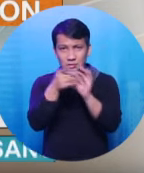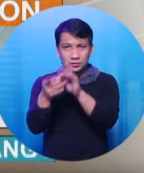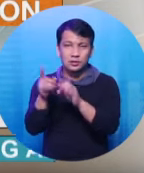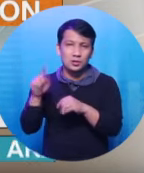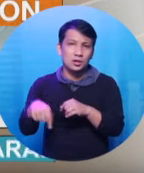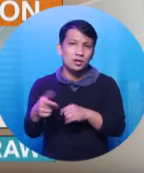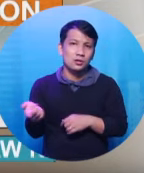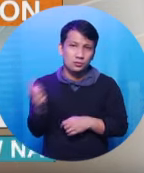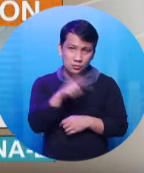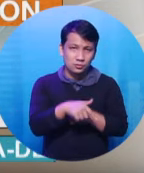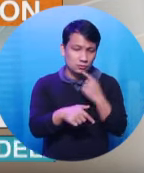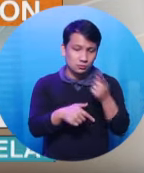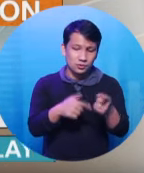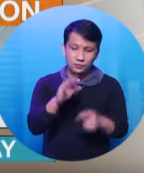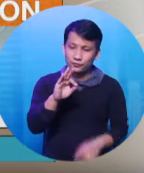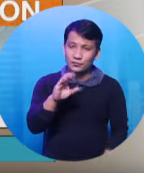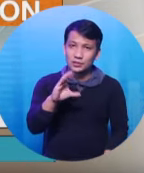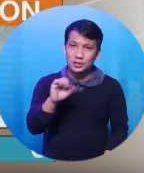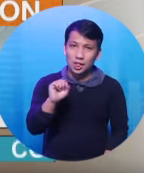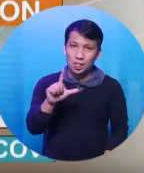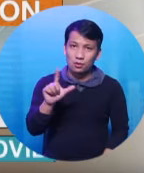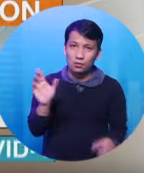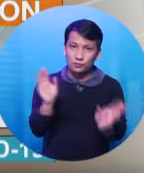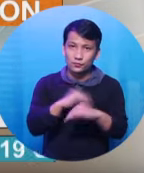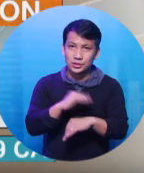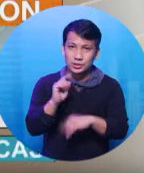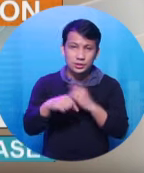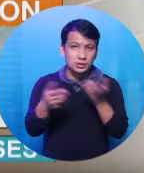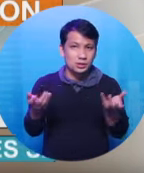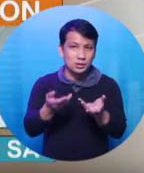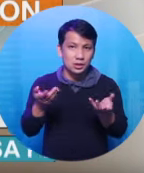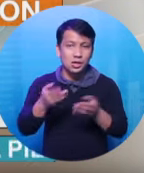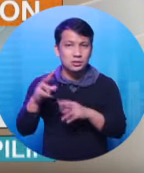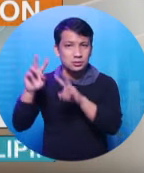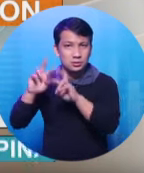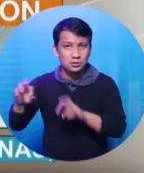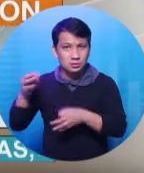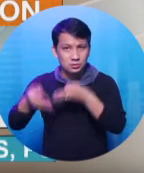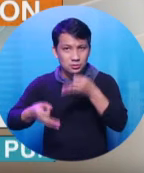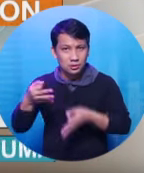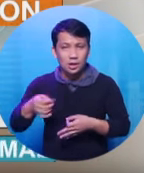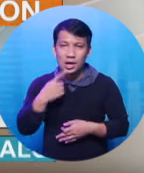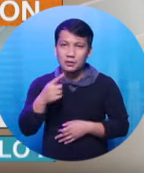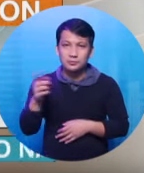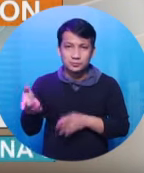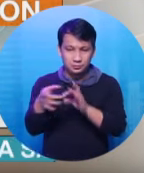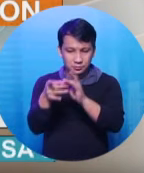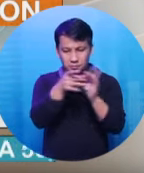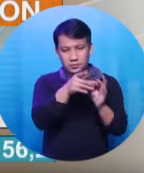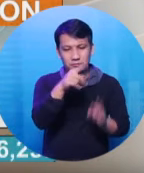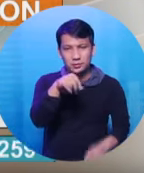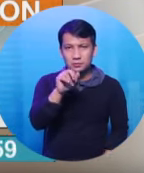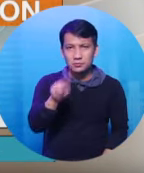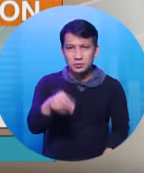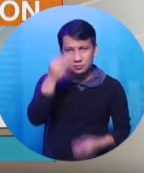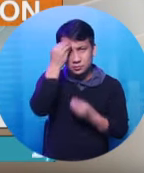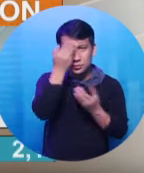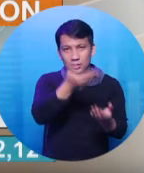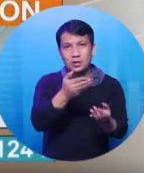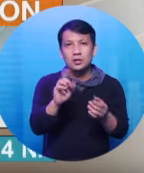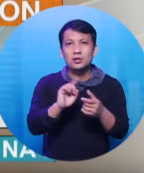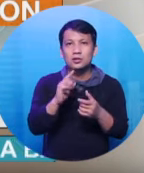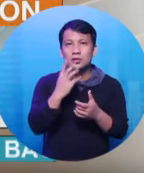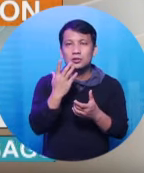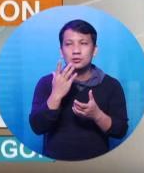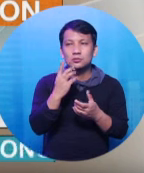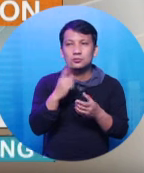sa ating fiscal's office kung saan siya in-inquest at sa ating PNP. From time to time, kapag nabalitaan po namin na siya